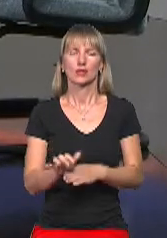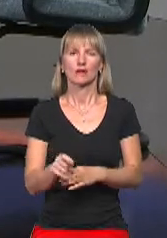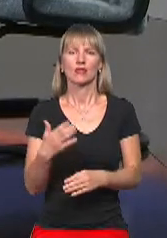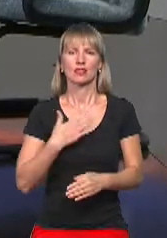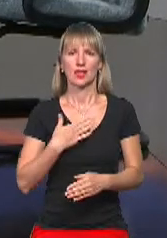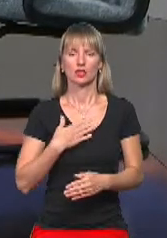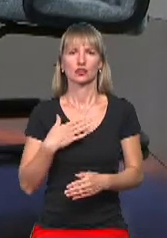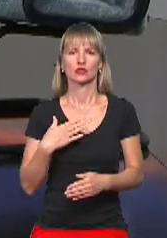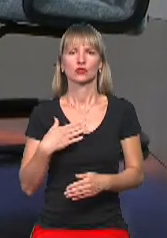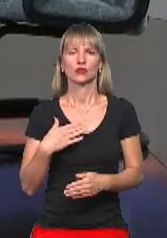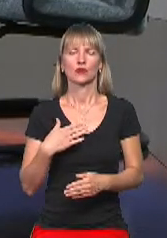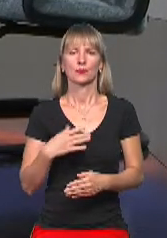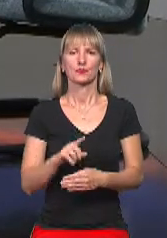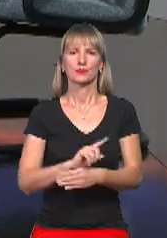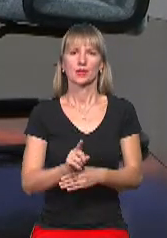числі нашого